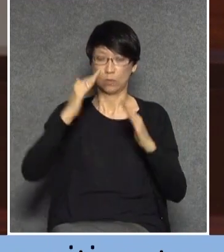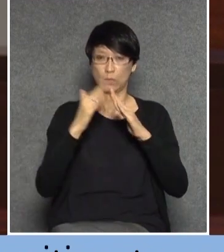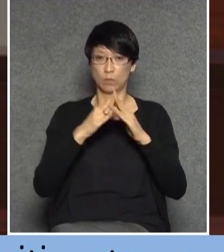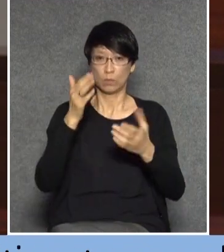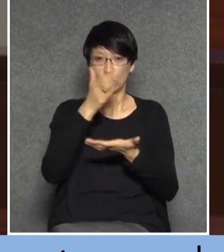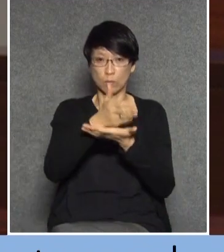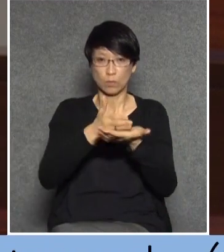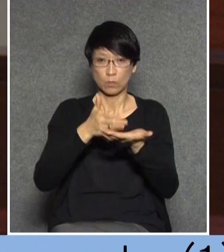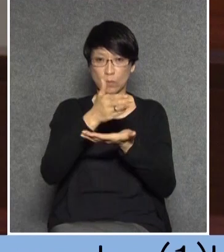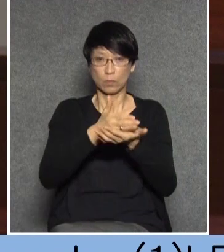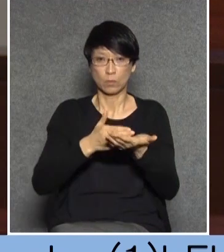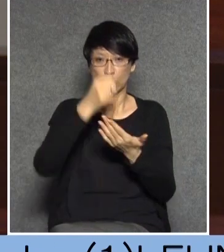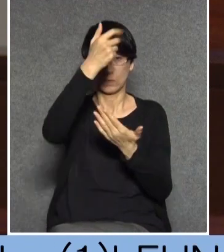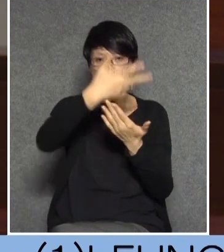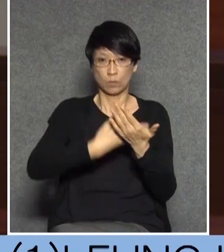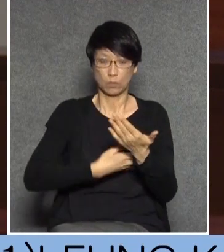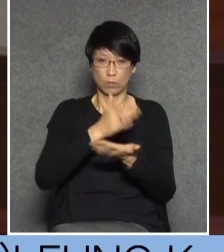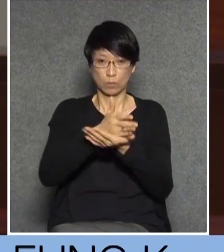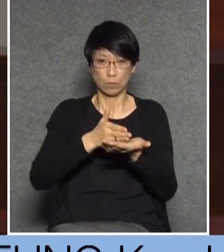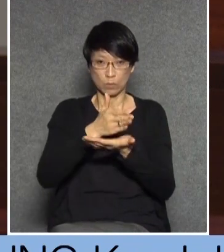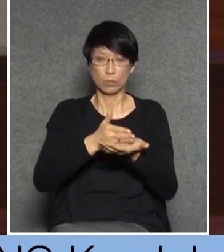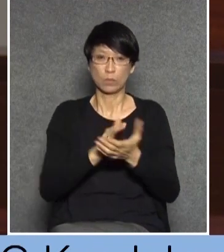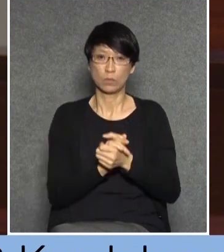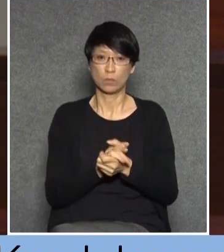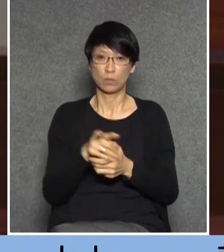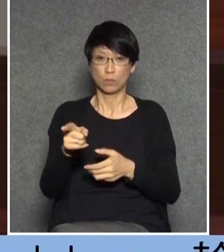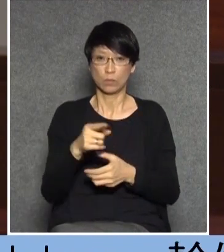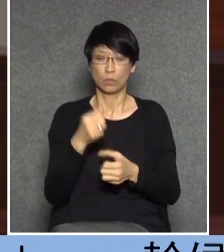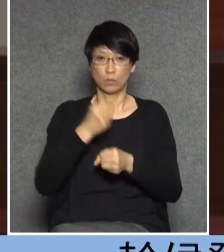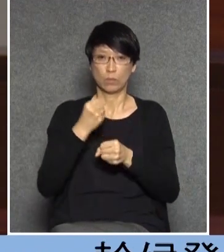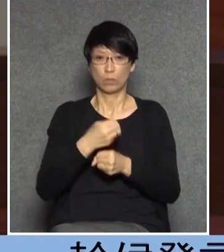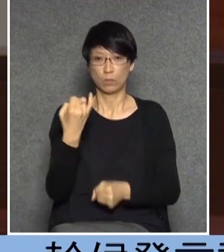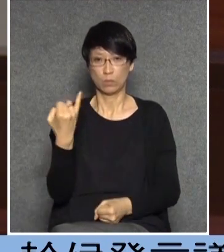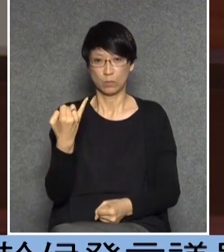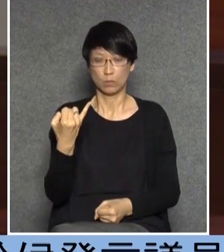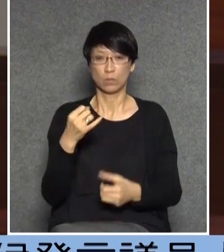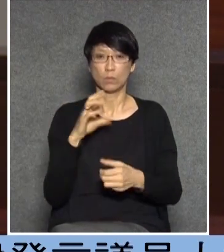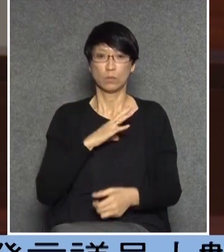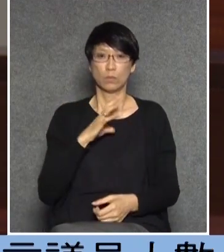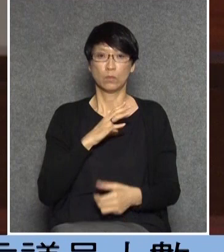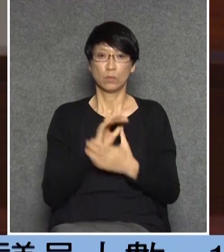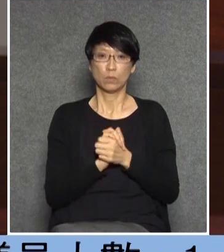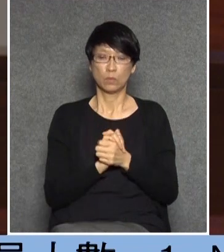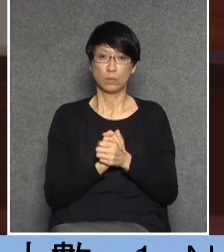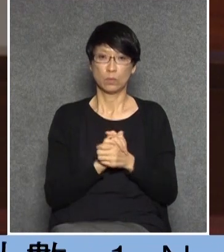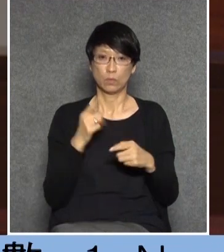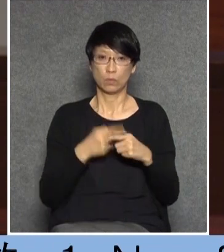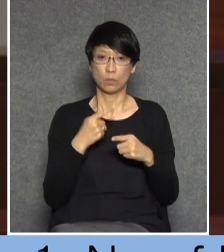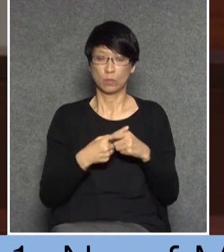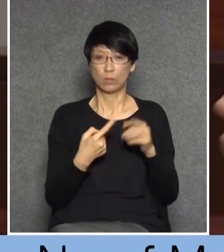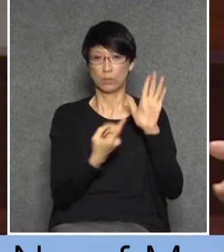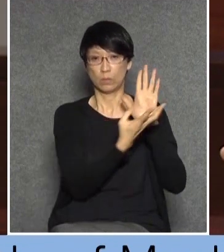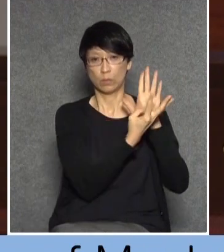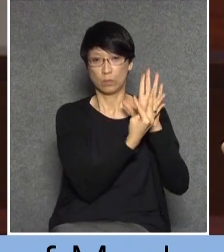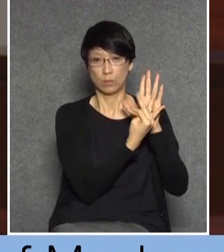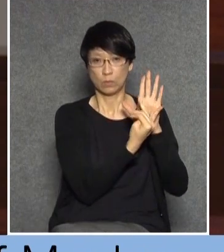那個所謂政策範疇，他們出現失職的這個現象。要舉的例子不